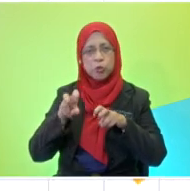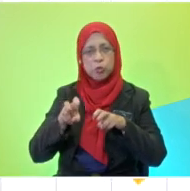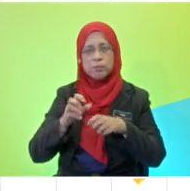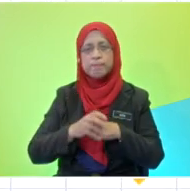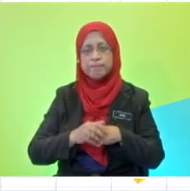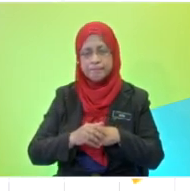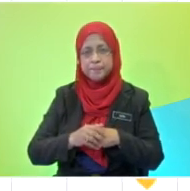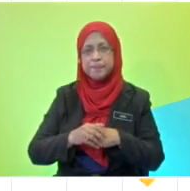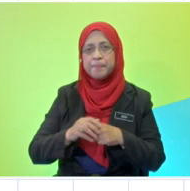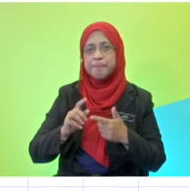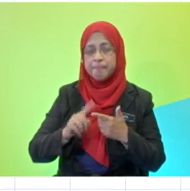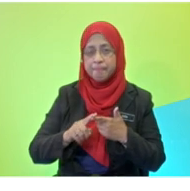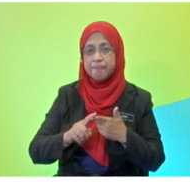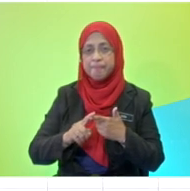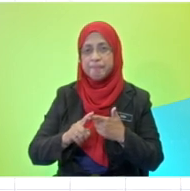oke